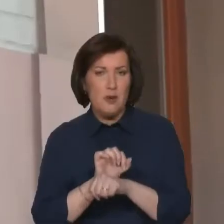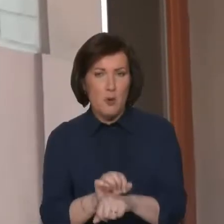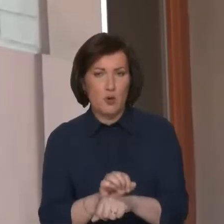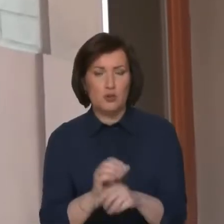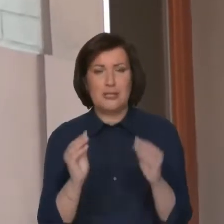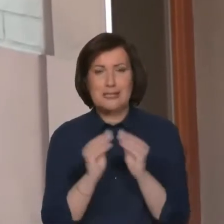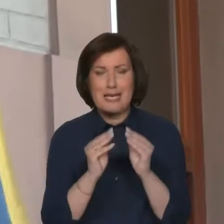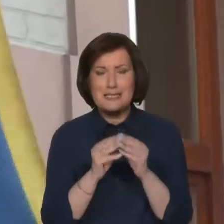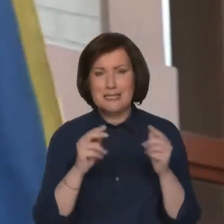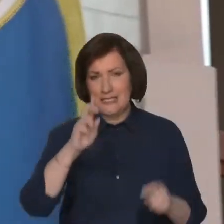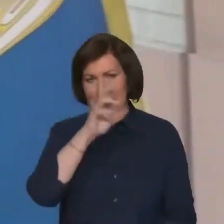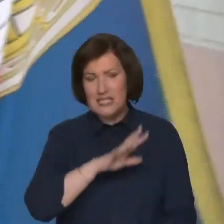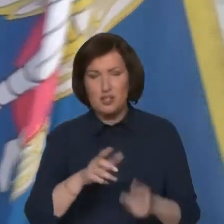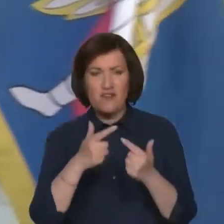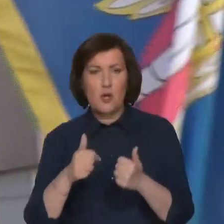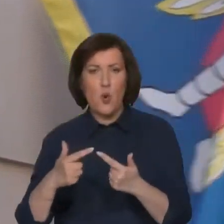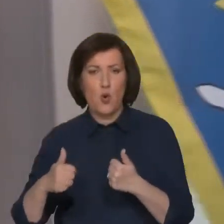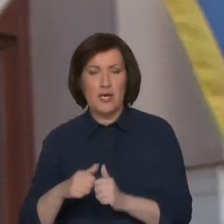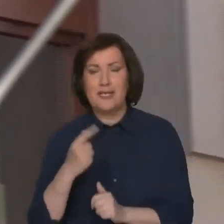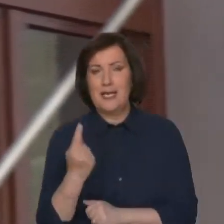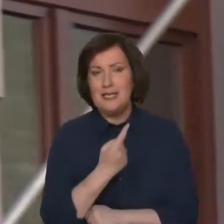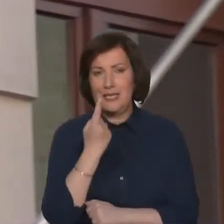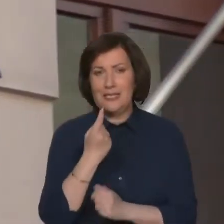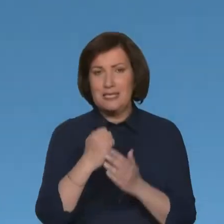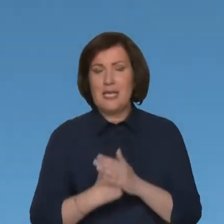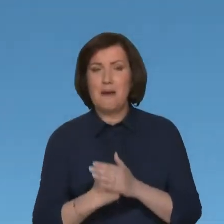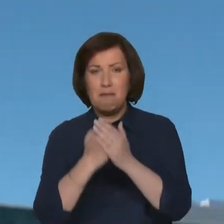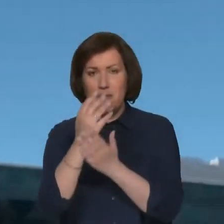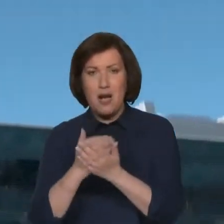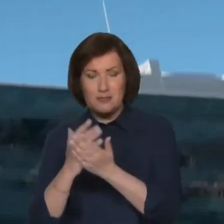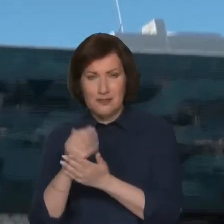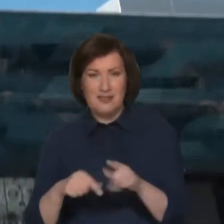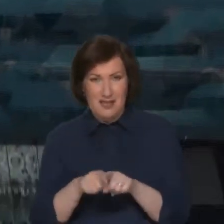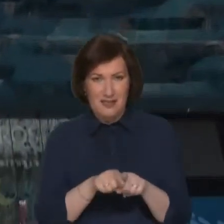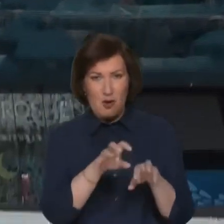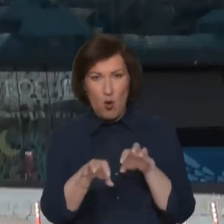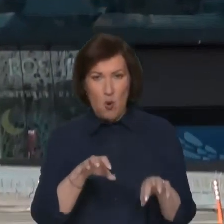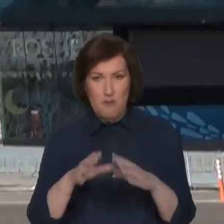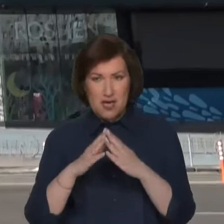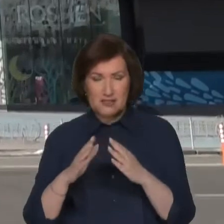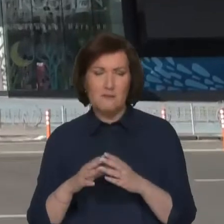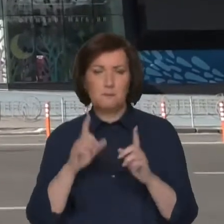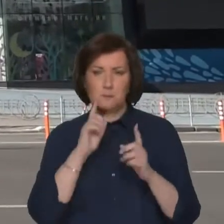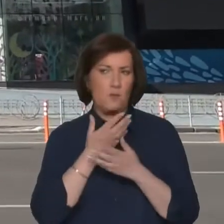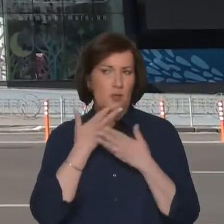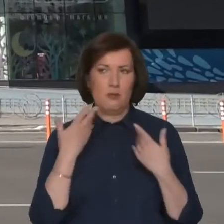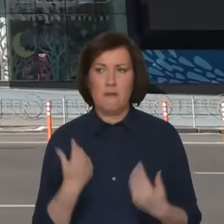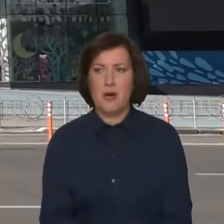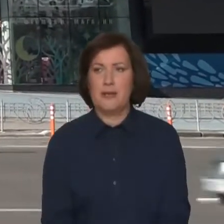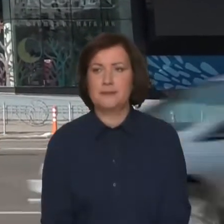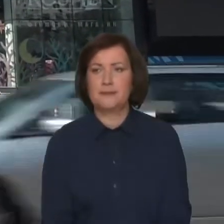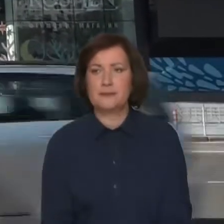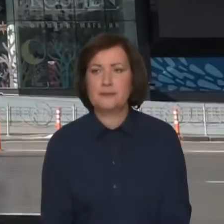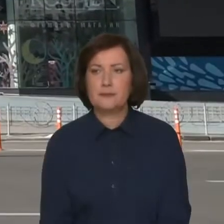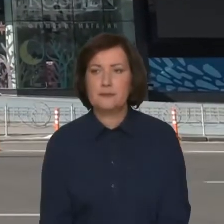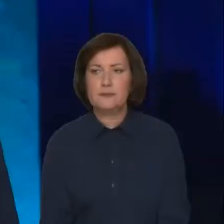заморожують 10 різних державних органів. Єдиної бази таких об'єктів поки що немає. Леся Виговська, єдині новини на Суспільному.